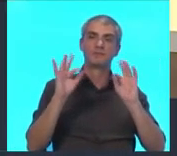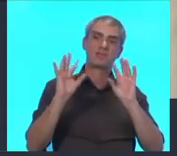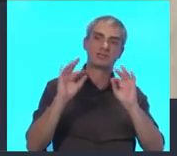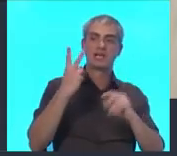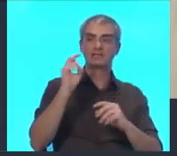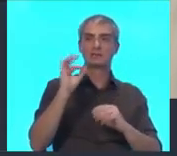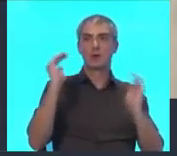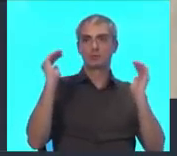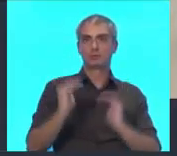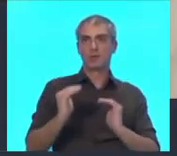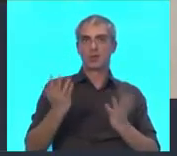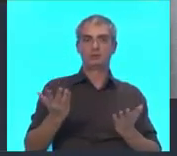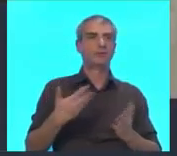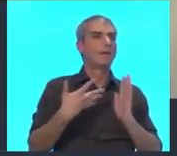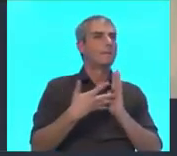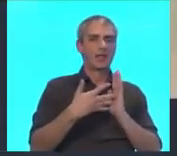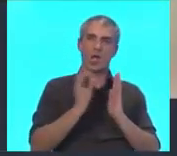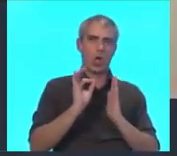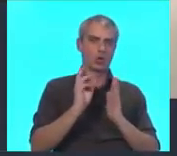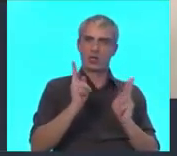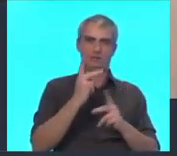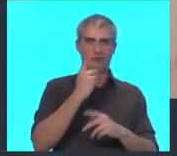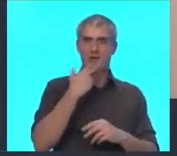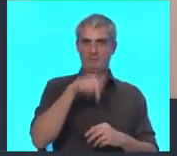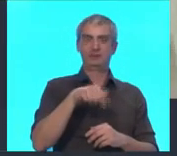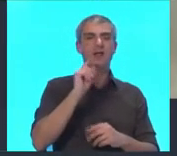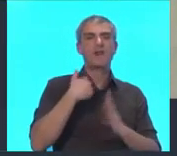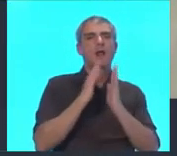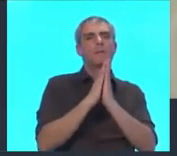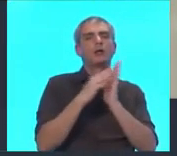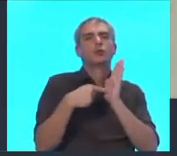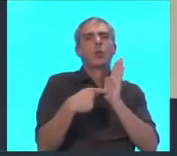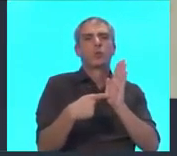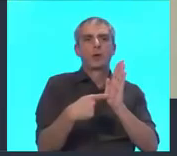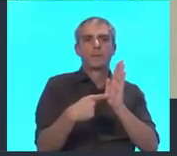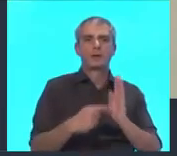10-20%. הבדיקה עדיין לא זמינה בארץ, אבל ביקשנו הדגמה.